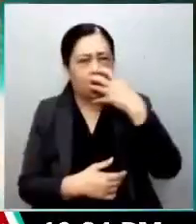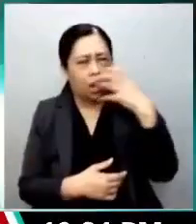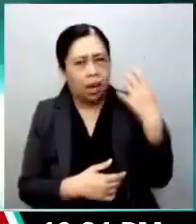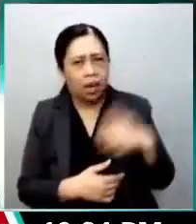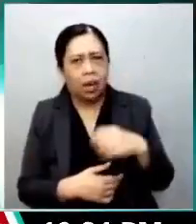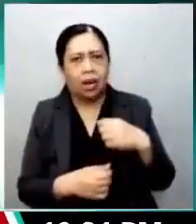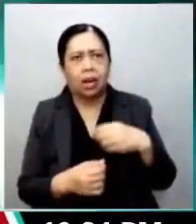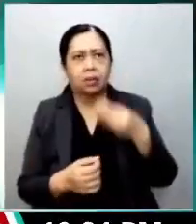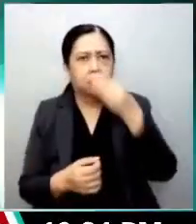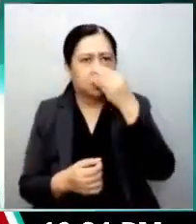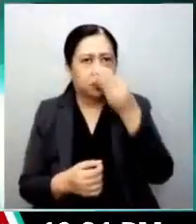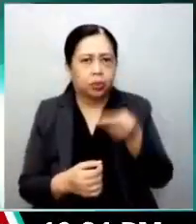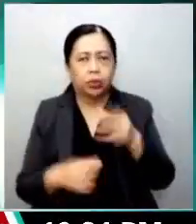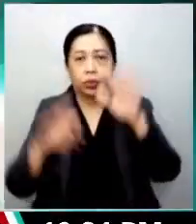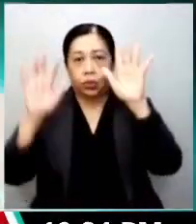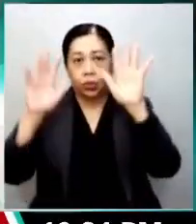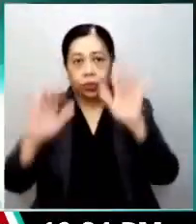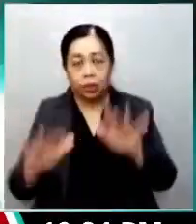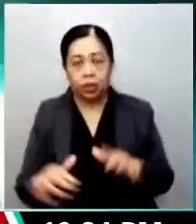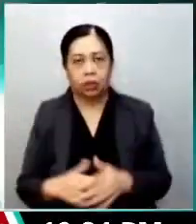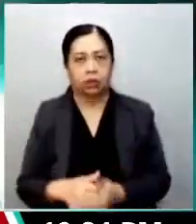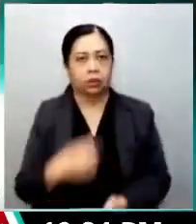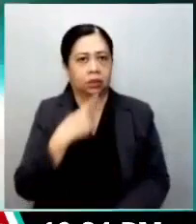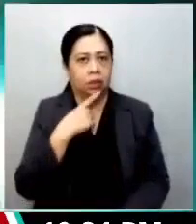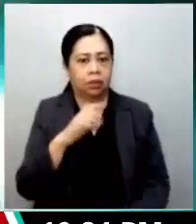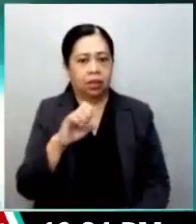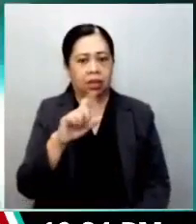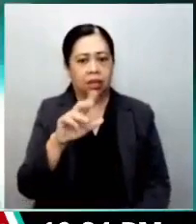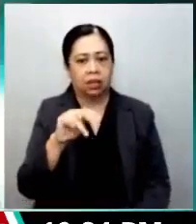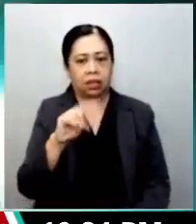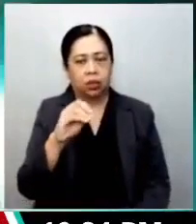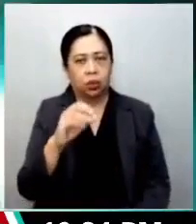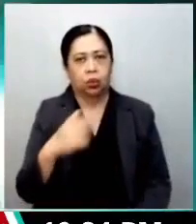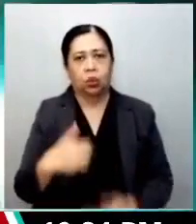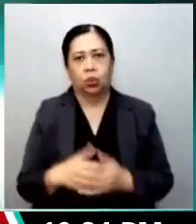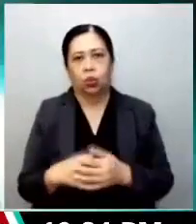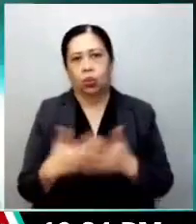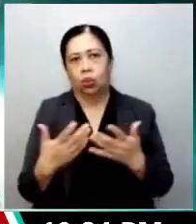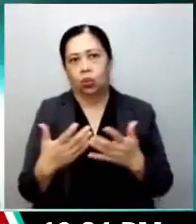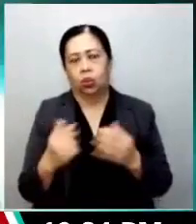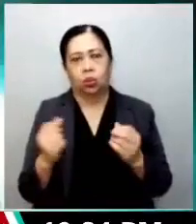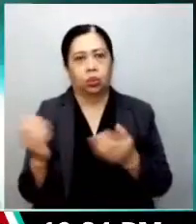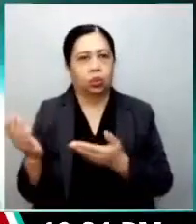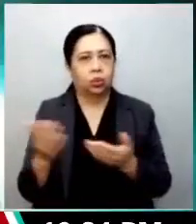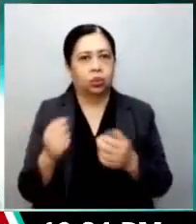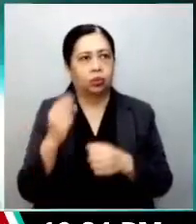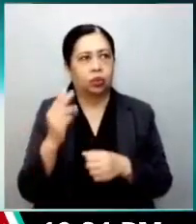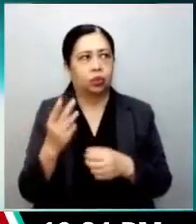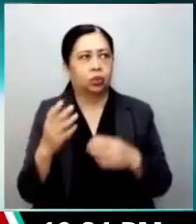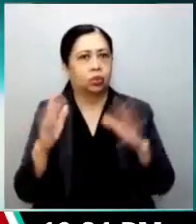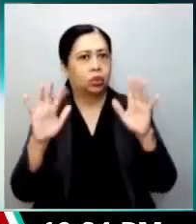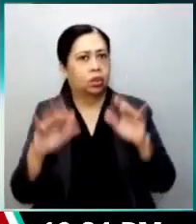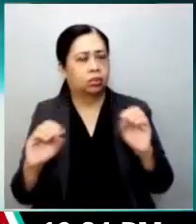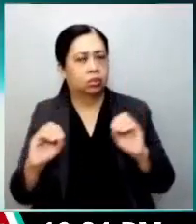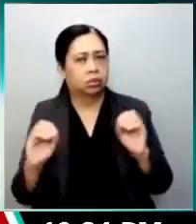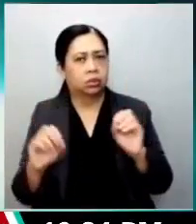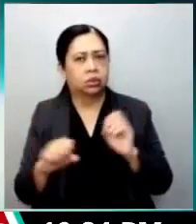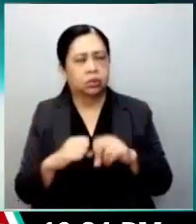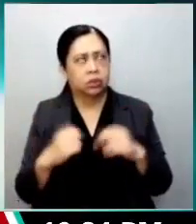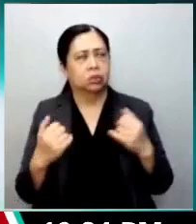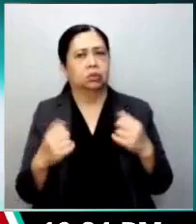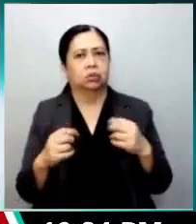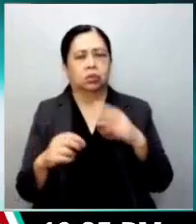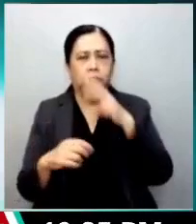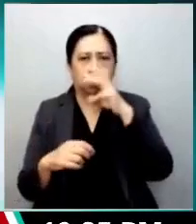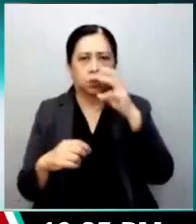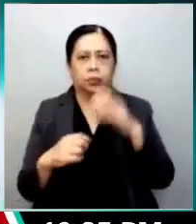pag-ulan. Kasi sabi nila, El Nino, wala tayong payong tulad ng mga gamitan para sa ulan, kaya medyo mahirap. Ngunit paliwanag ng